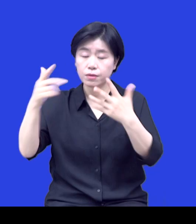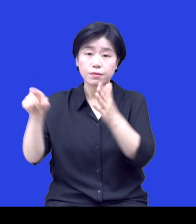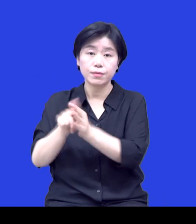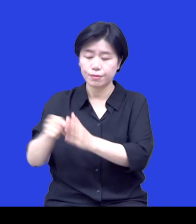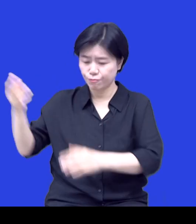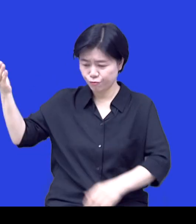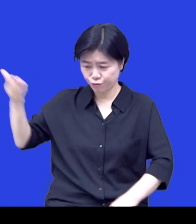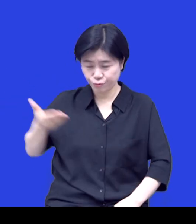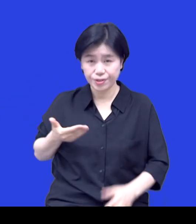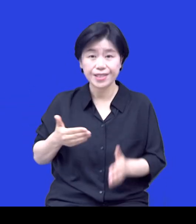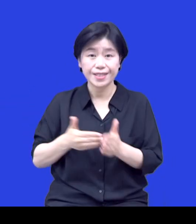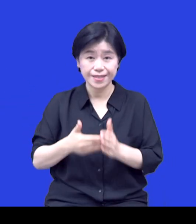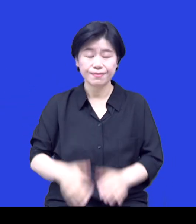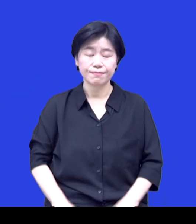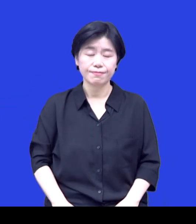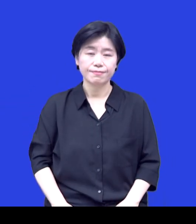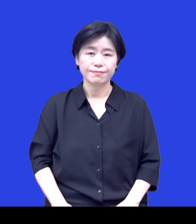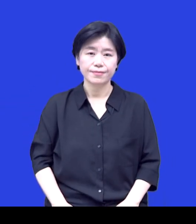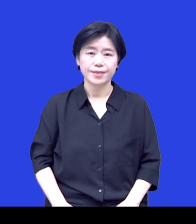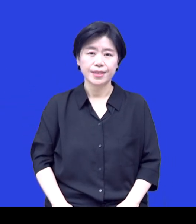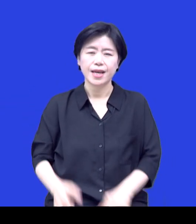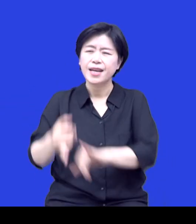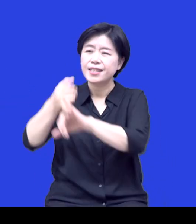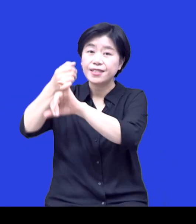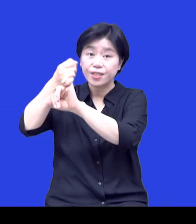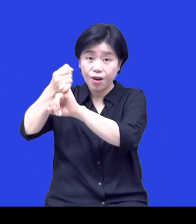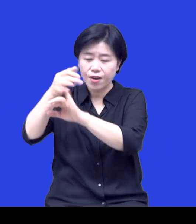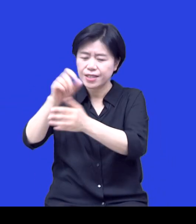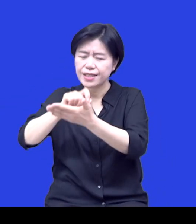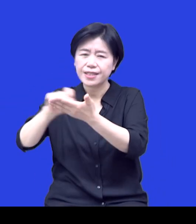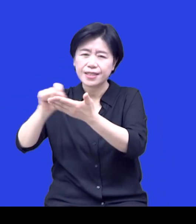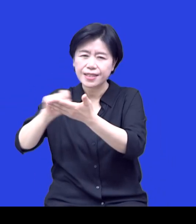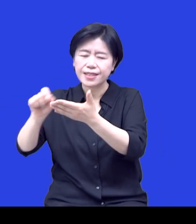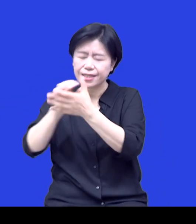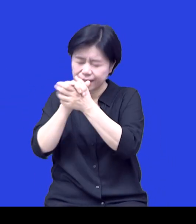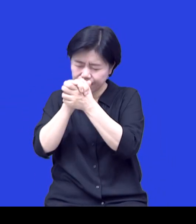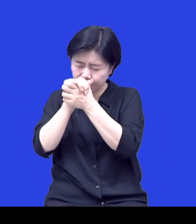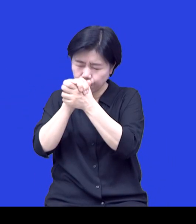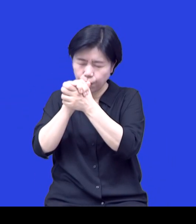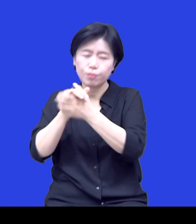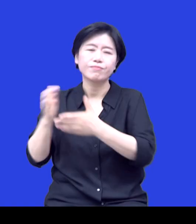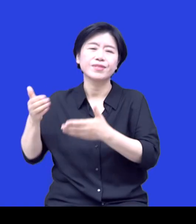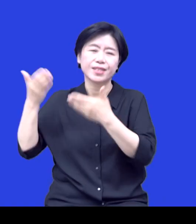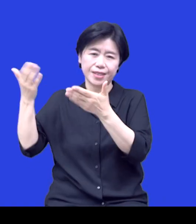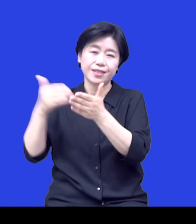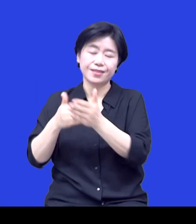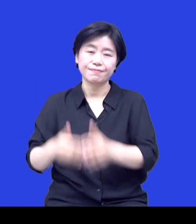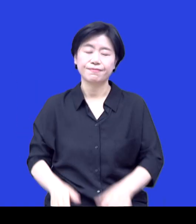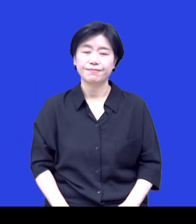평생 처음으로 서원 기도를 썼어요. 제가 목회가 너무 힘들어가지고 예.